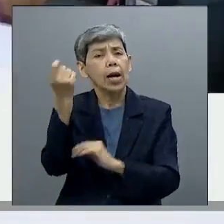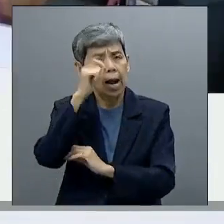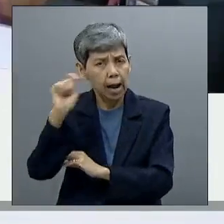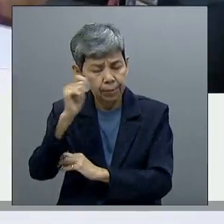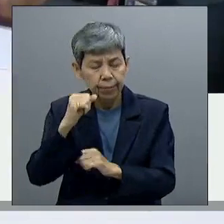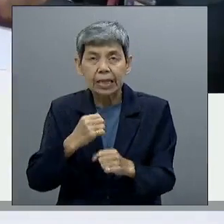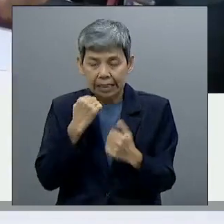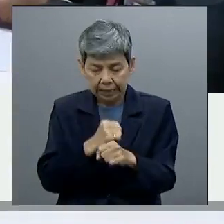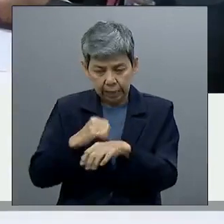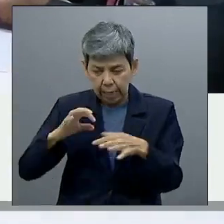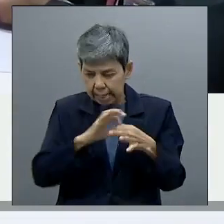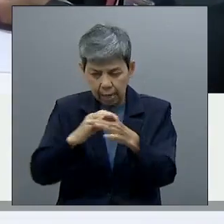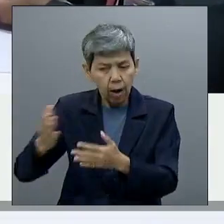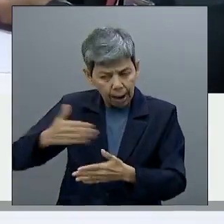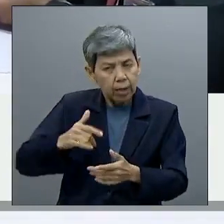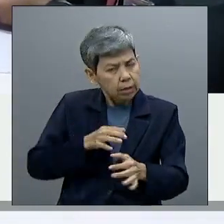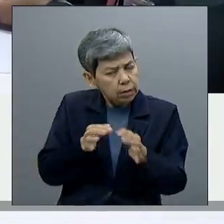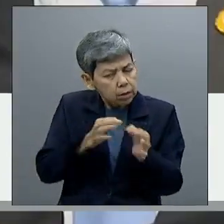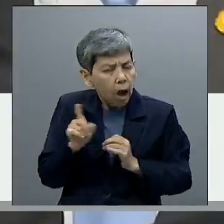ดยจะเรียกผู้เกี่ยวข้องมาชี้แจงค่ะ